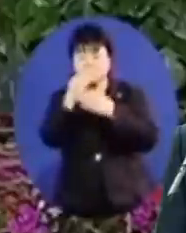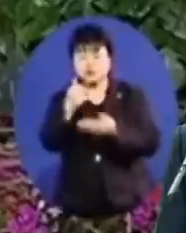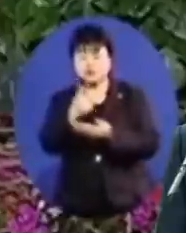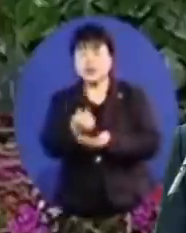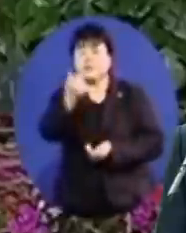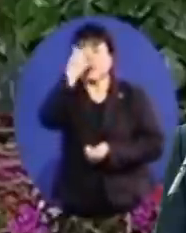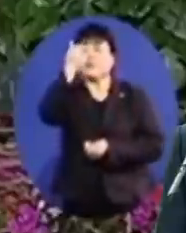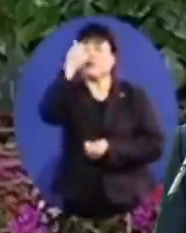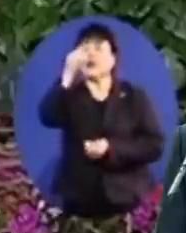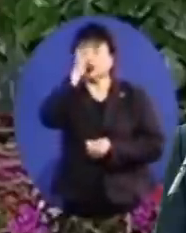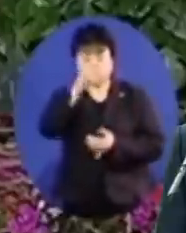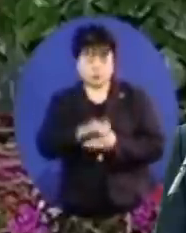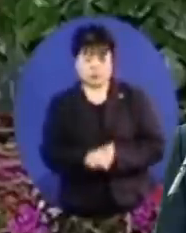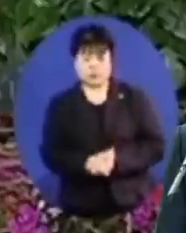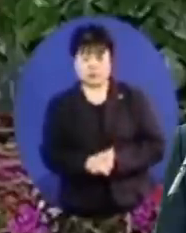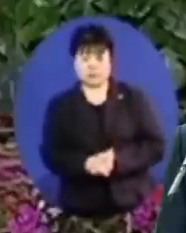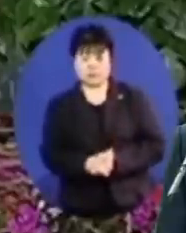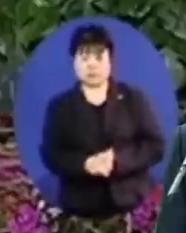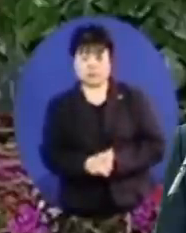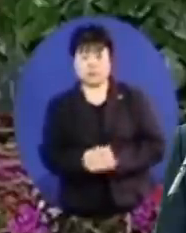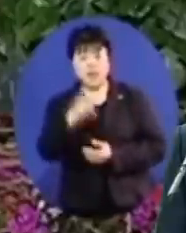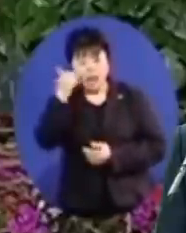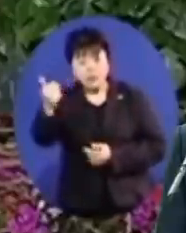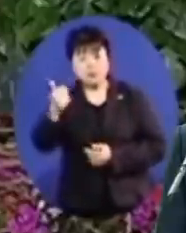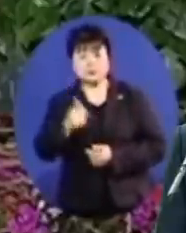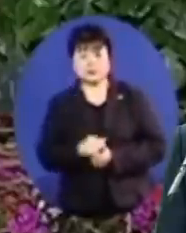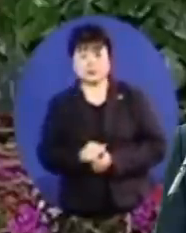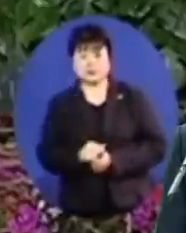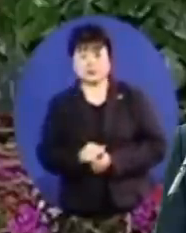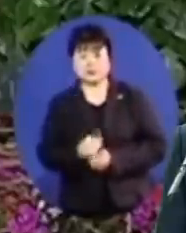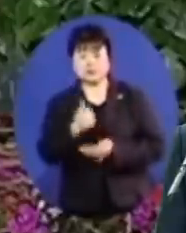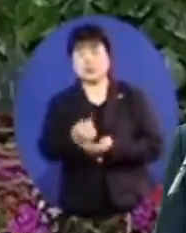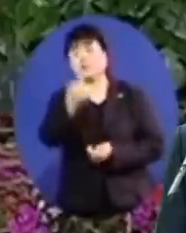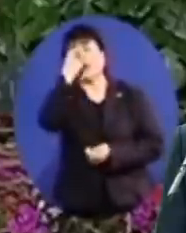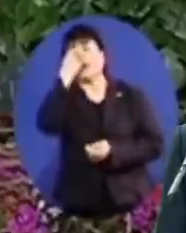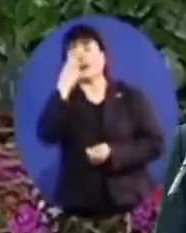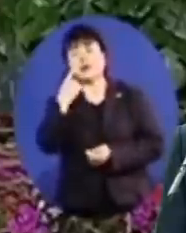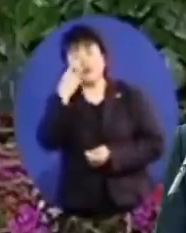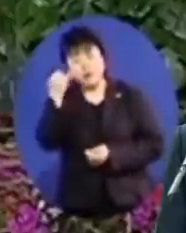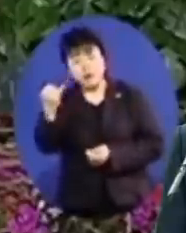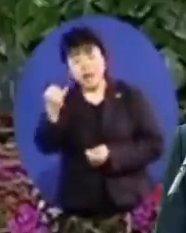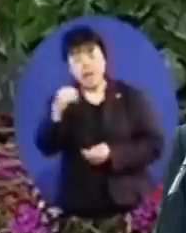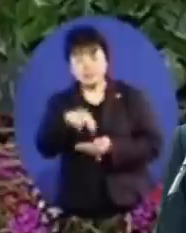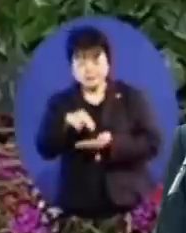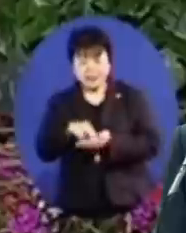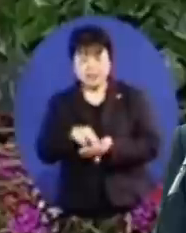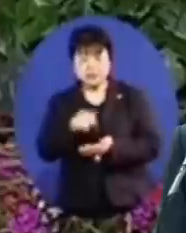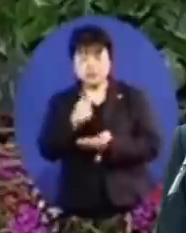없는 사람이 없습니다. 아버지는 아버지로서 죄책이 있고 엄마는 엄마로서 죄책이 있고